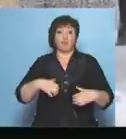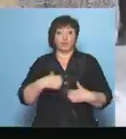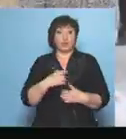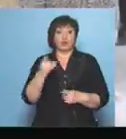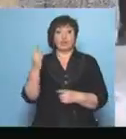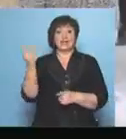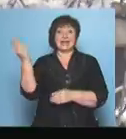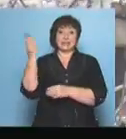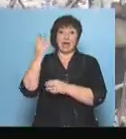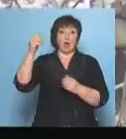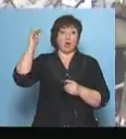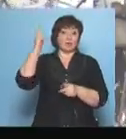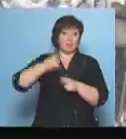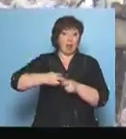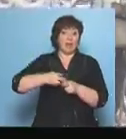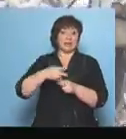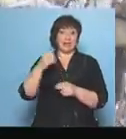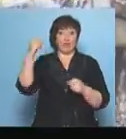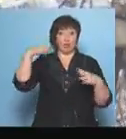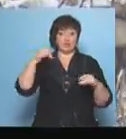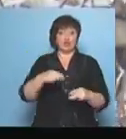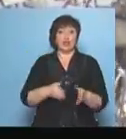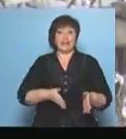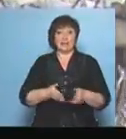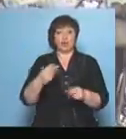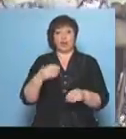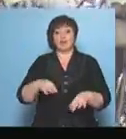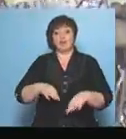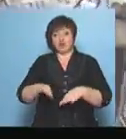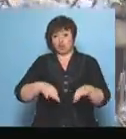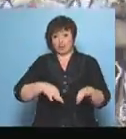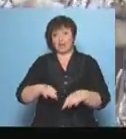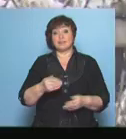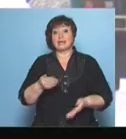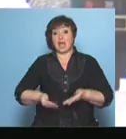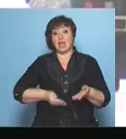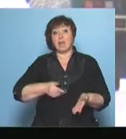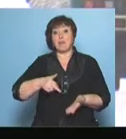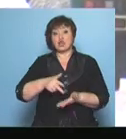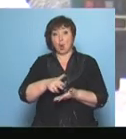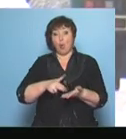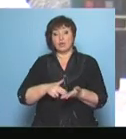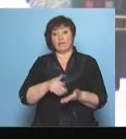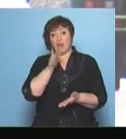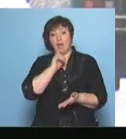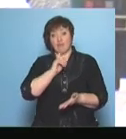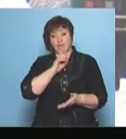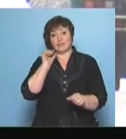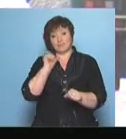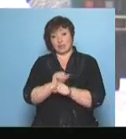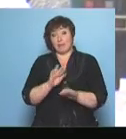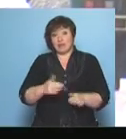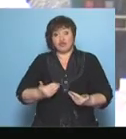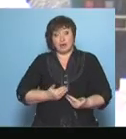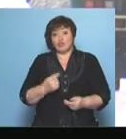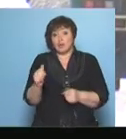уличного освещения. Перегороженной оказалась и дорога вдоль дома. Движение транспорта и пешеходов на время заблокировалось. Местные жители уже не первый